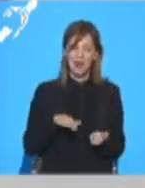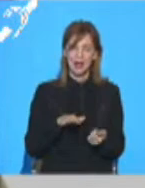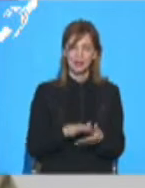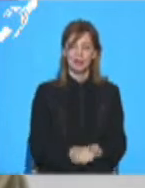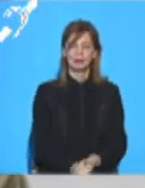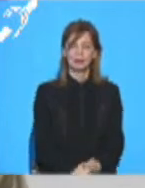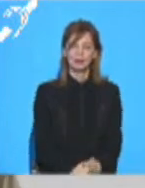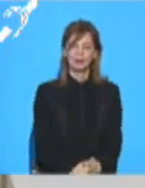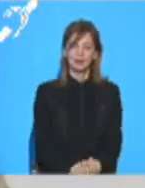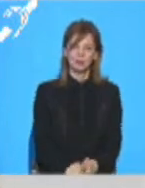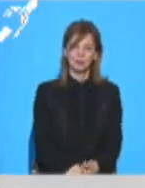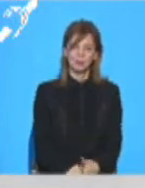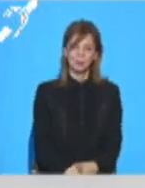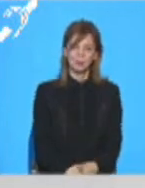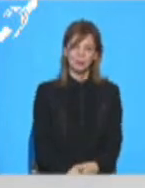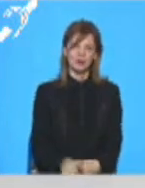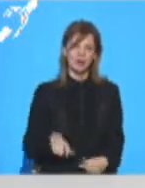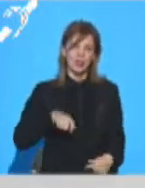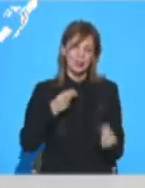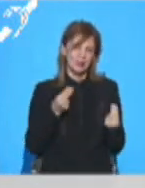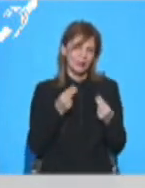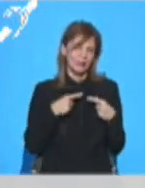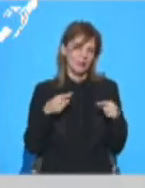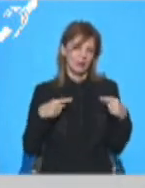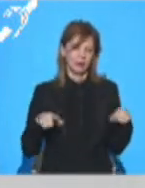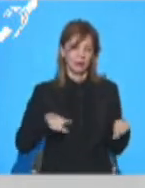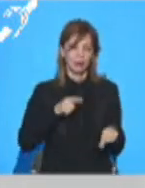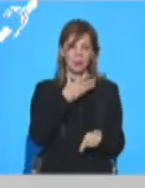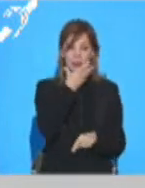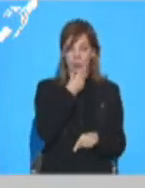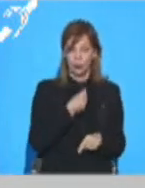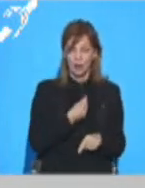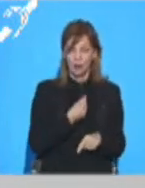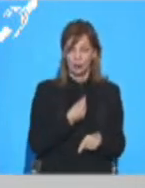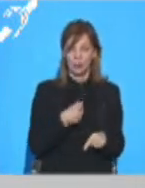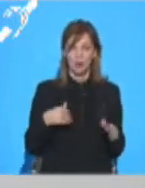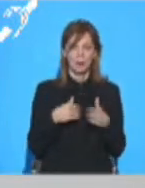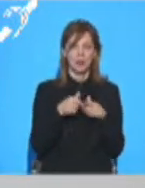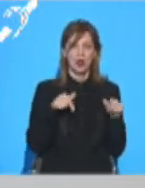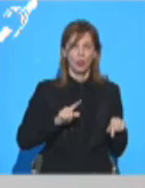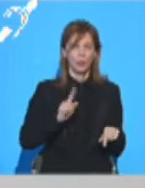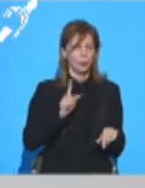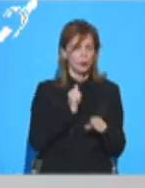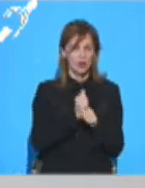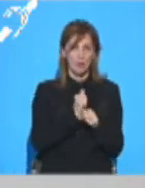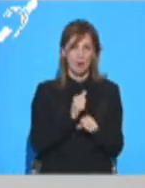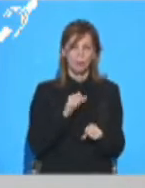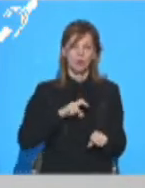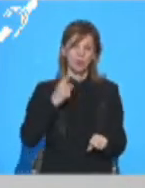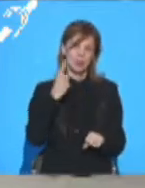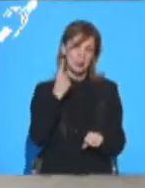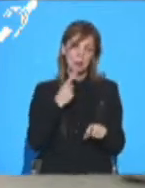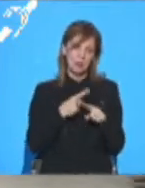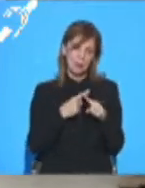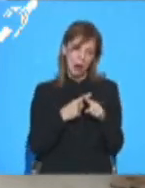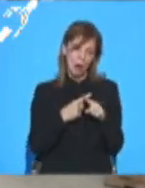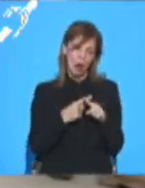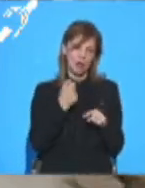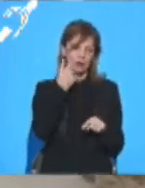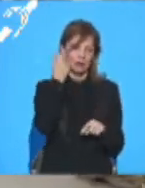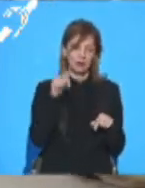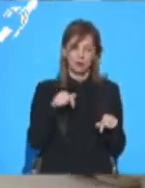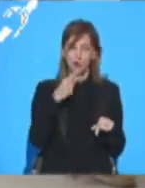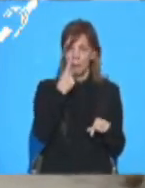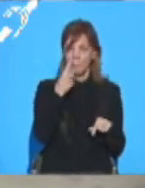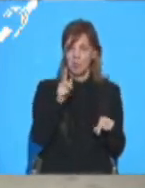ok. Ceva diferit. Foarte frumos. Am mai făcut până acum? Nu. E prima oară de când sunt eu, de 40 de ani, cum știu, n-am